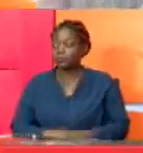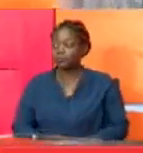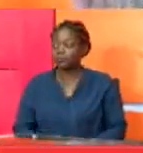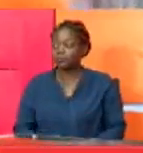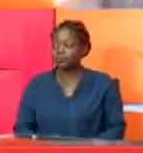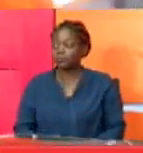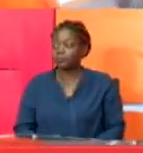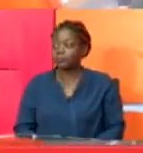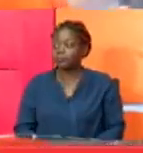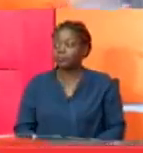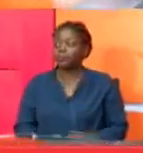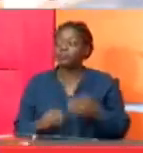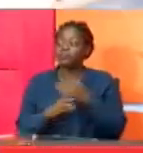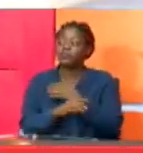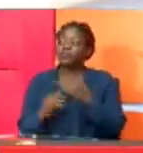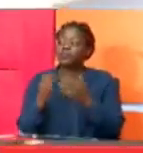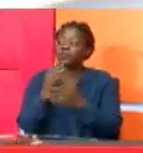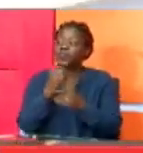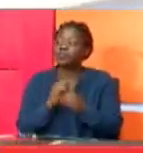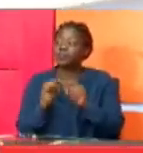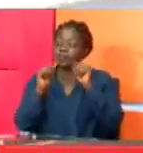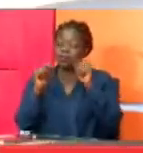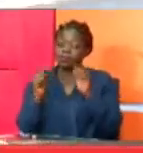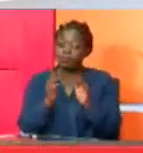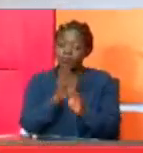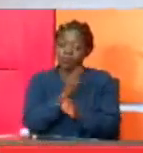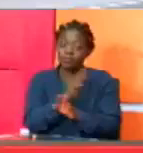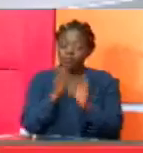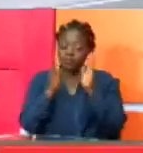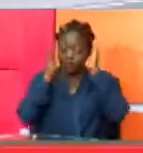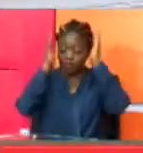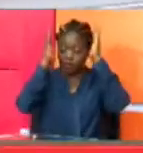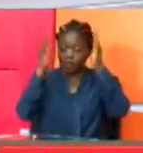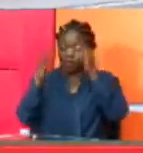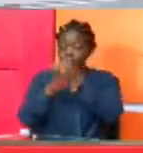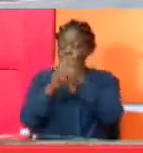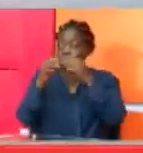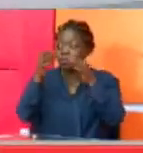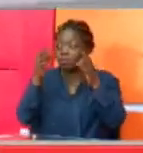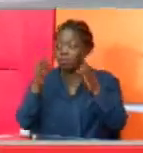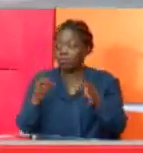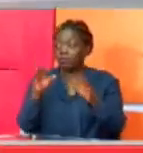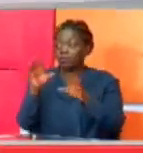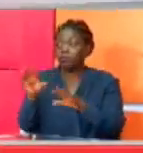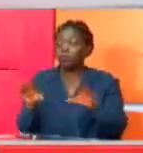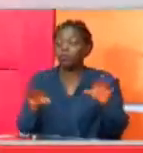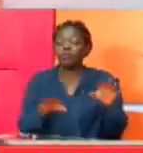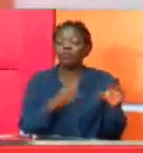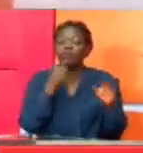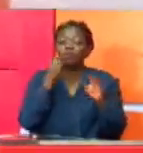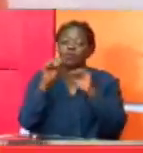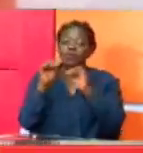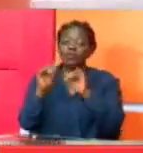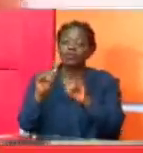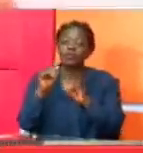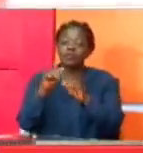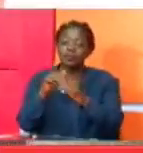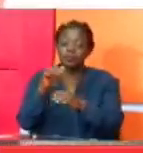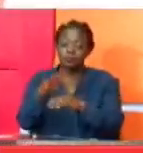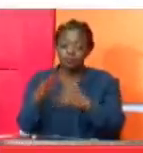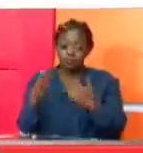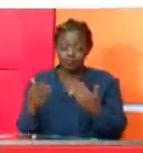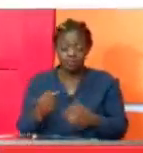Ababbi gye buvuddeko baalumba amaka ge yali Ssaabasumba ne babba ebintu by'omuwendo n'okutulugunya ababiramu ekyabakadde.